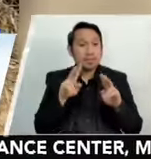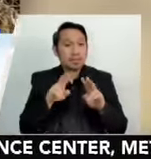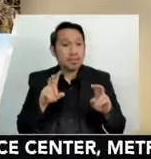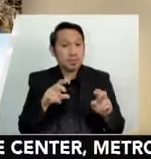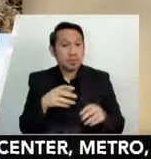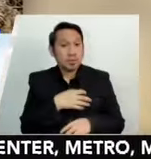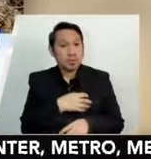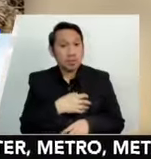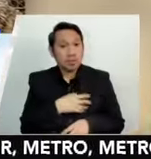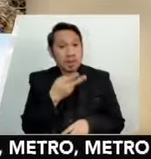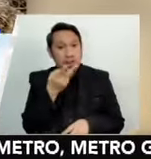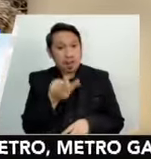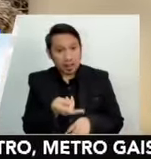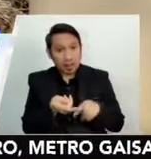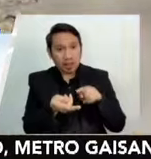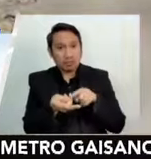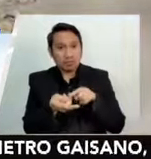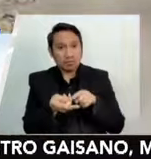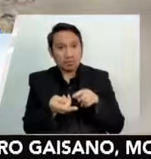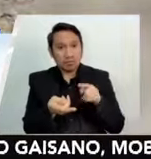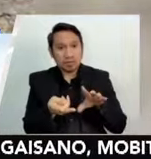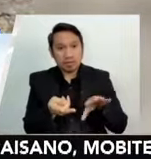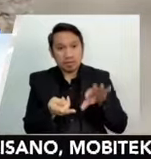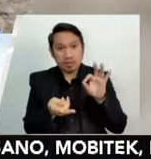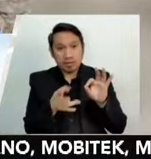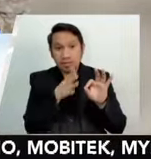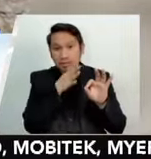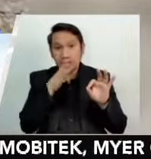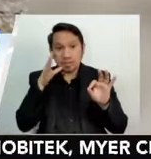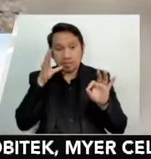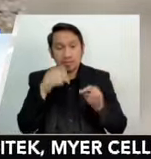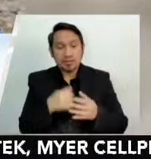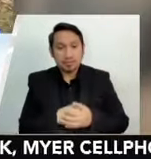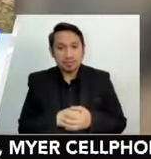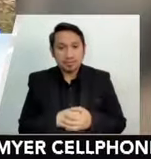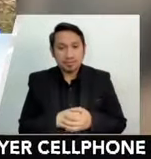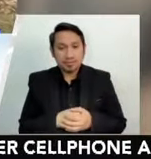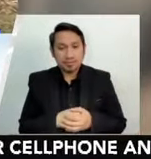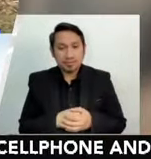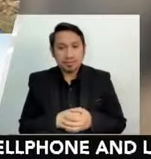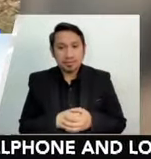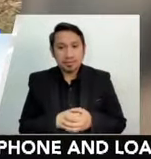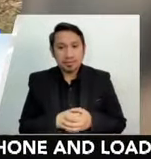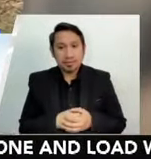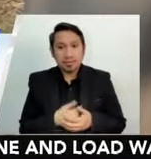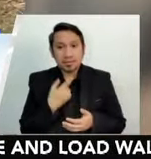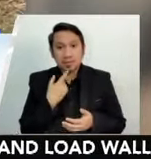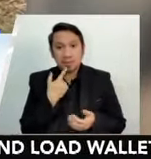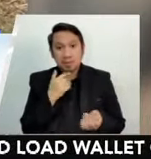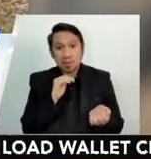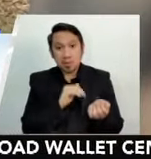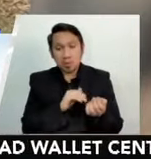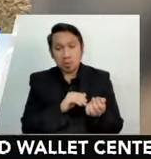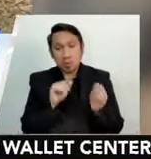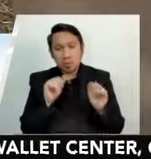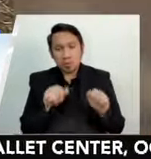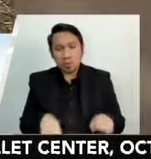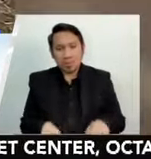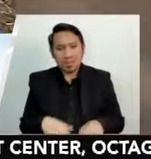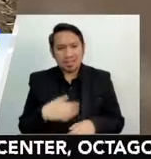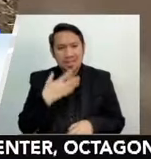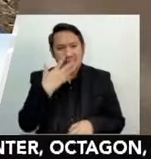bukid sa Barangay Pudok, si Guillermo Rebula. Sabi raw ng sumuring doktor, posibleng heat stroke ang dahilan ng kanyang